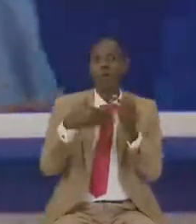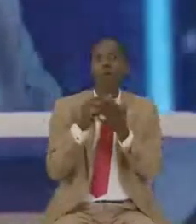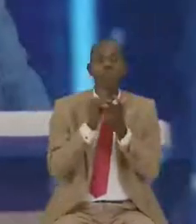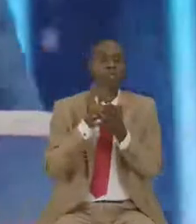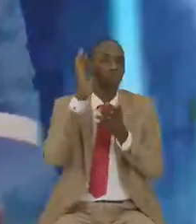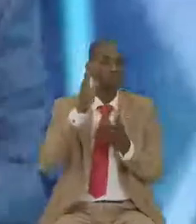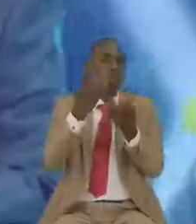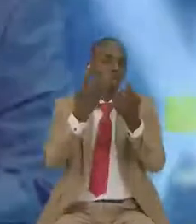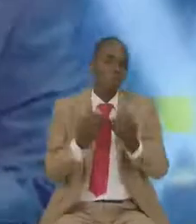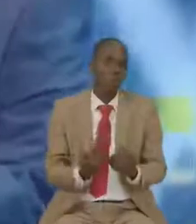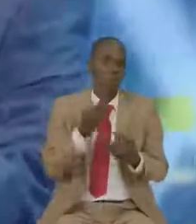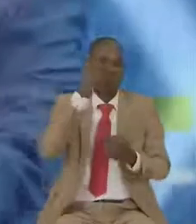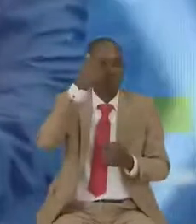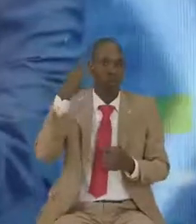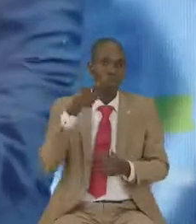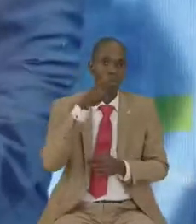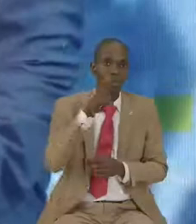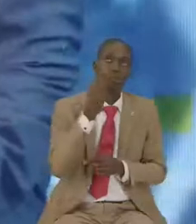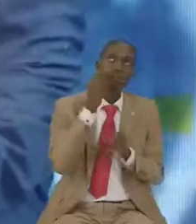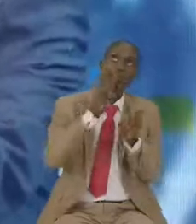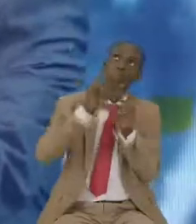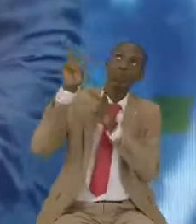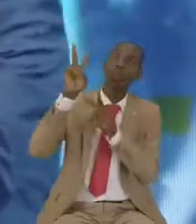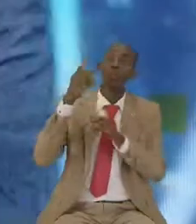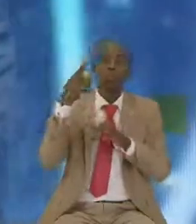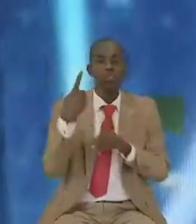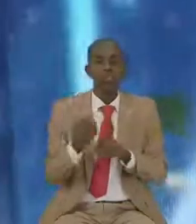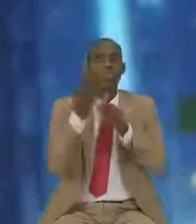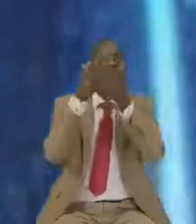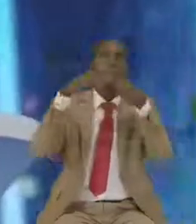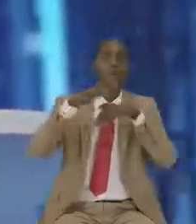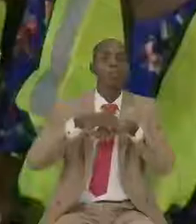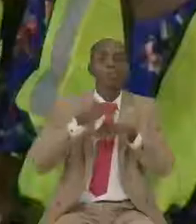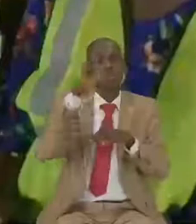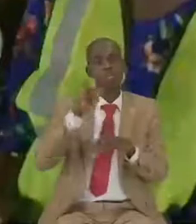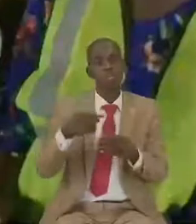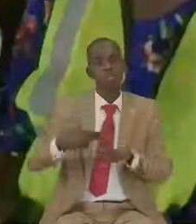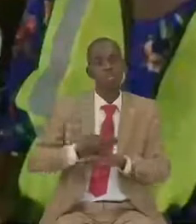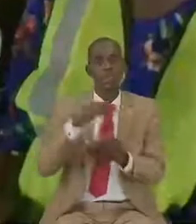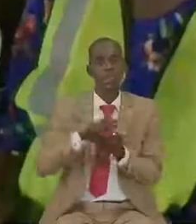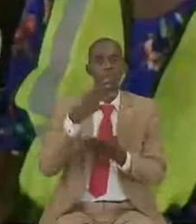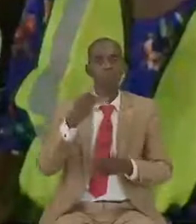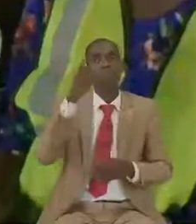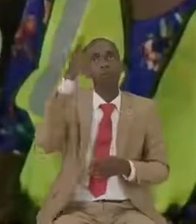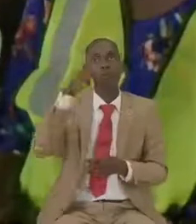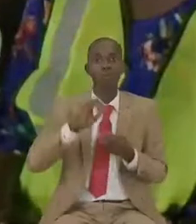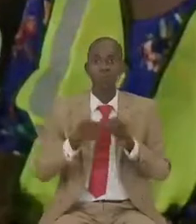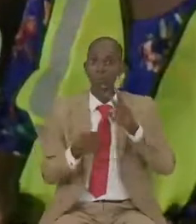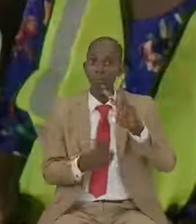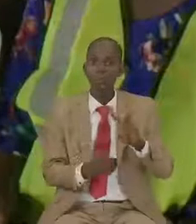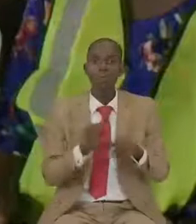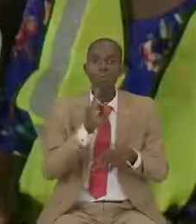une âme sauvée. Tout cela viendra. Parce que vous regardez l'agneau céleste de